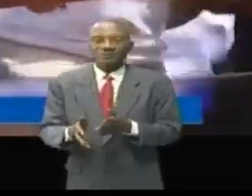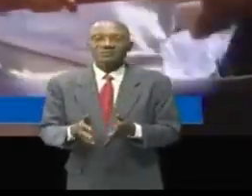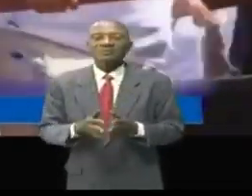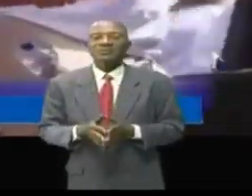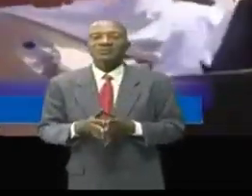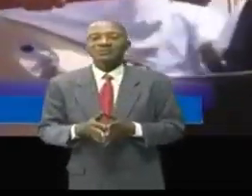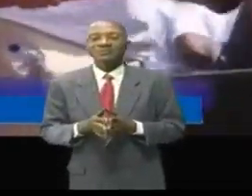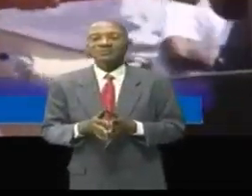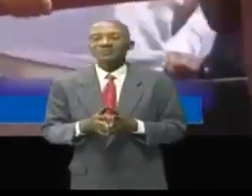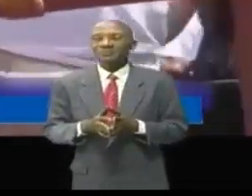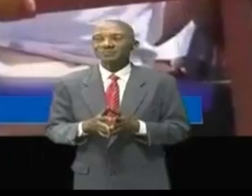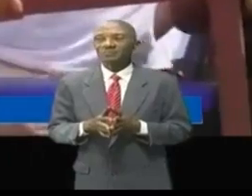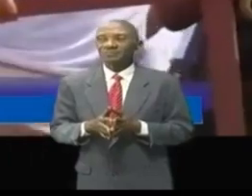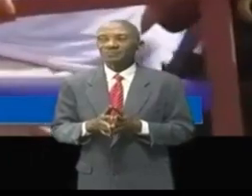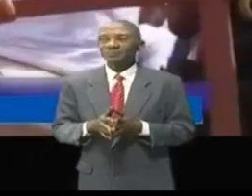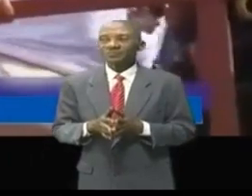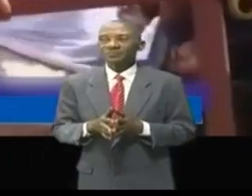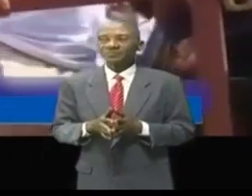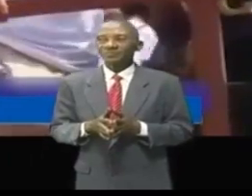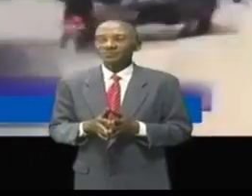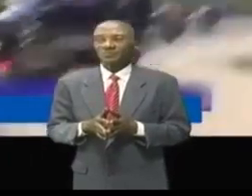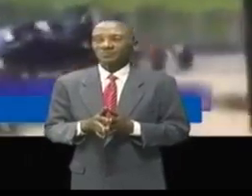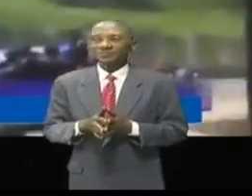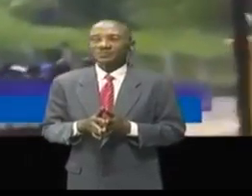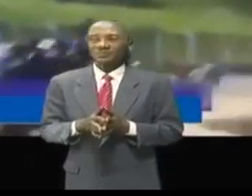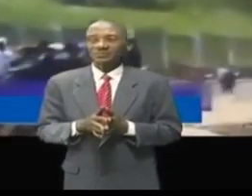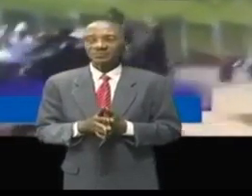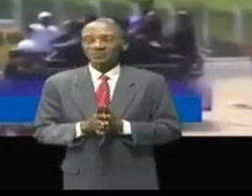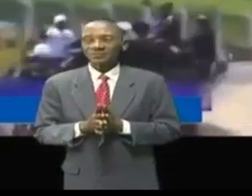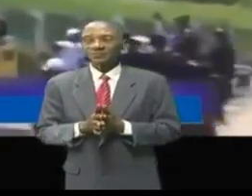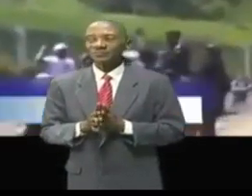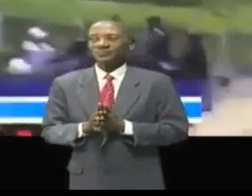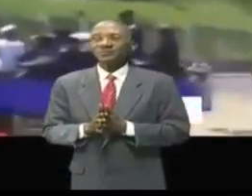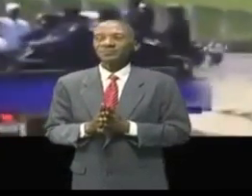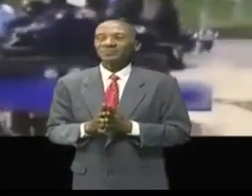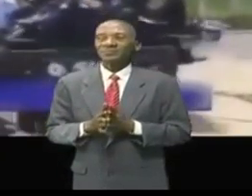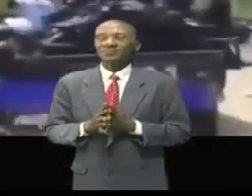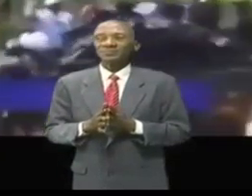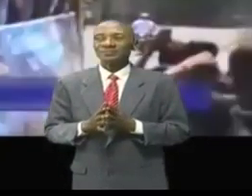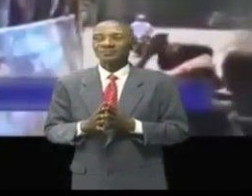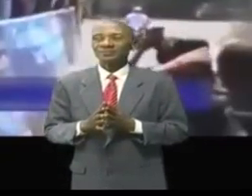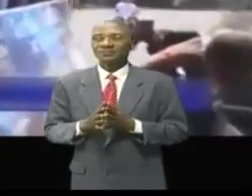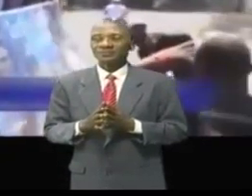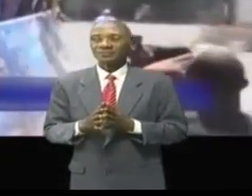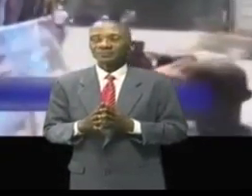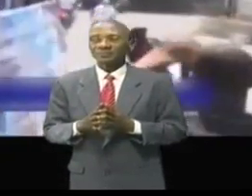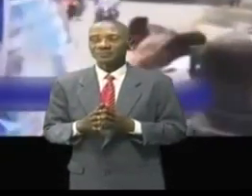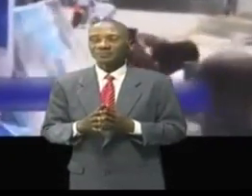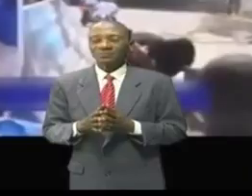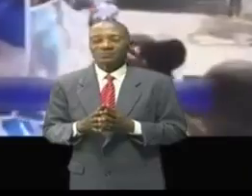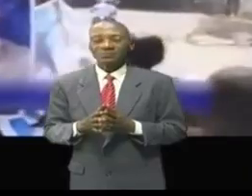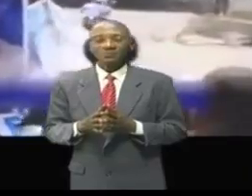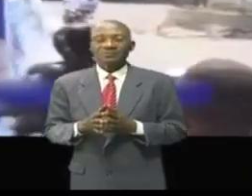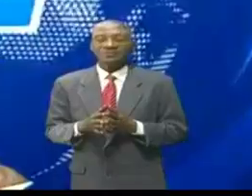la grande campagne d'évangélisation le 27 novembre au stade Vélodrome de Kintambo.